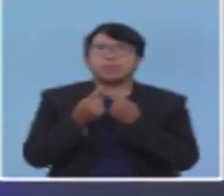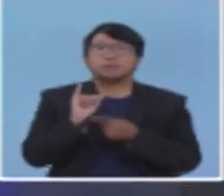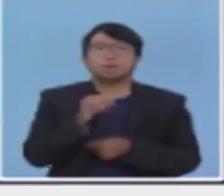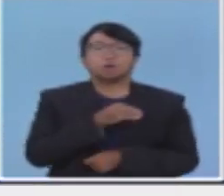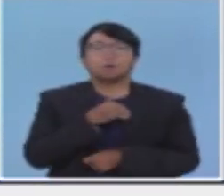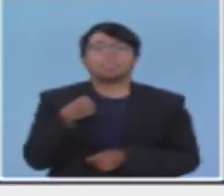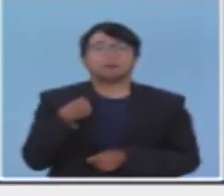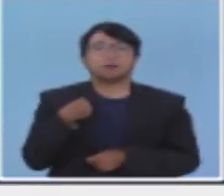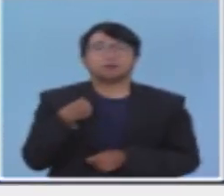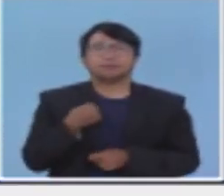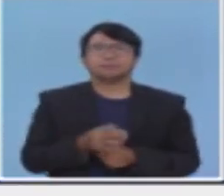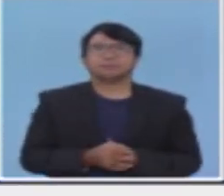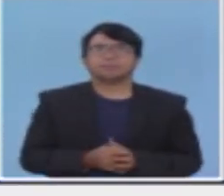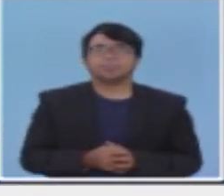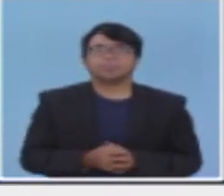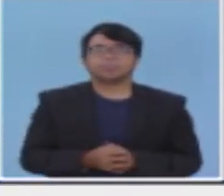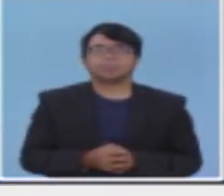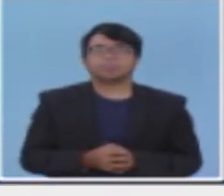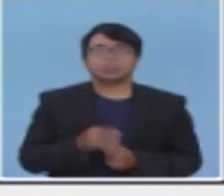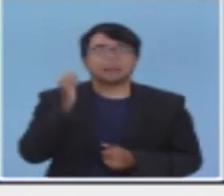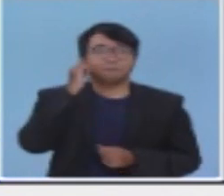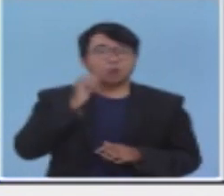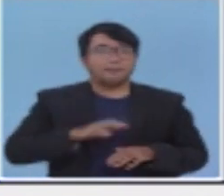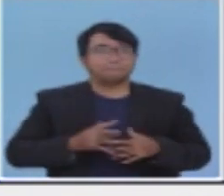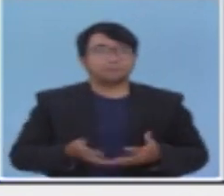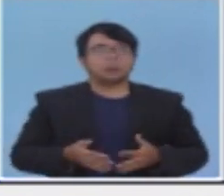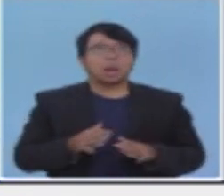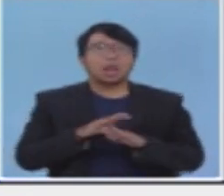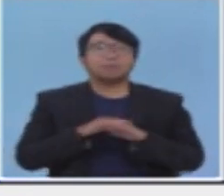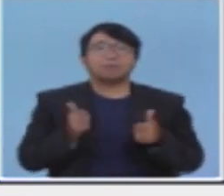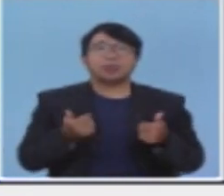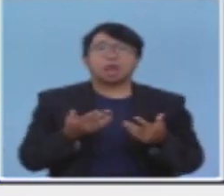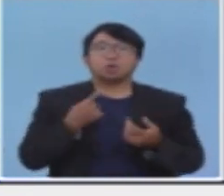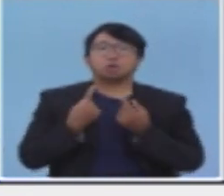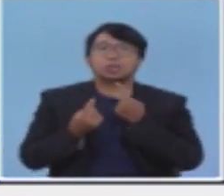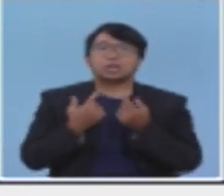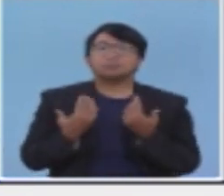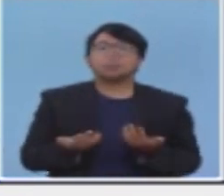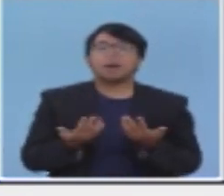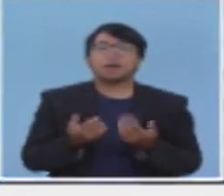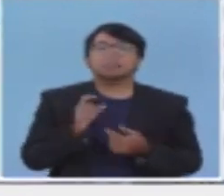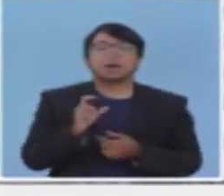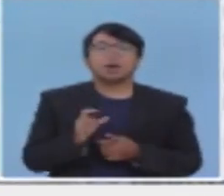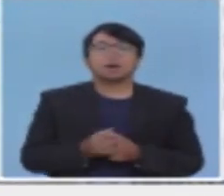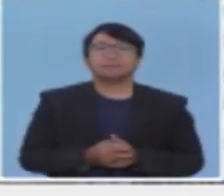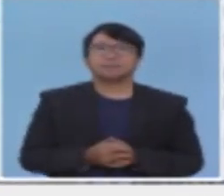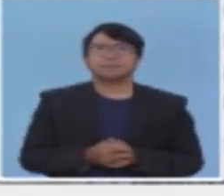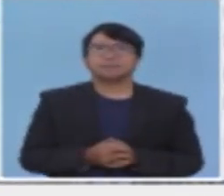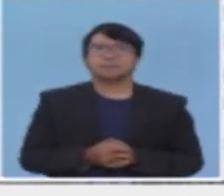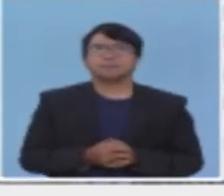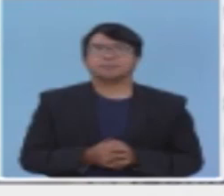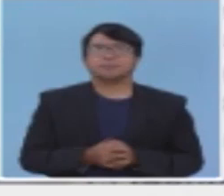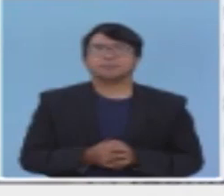agar ibu hamil ini tetap merasa aman ketika berkonsultasi ke rumah sakit? Baik, jadi kami